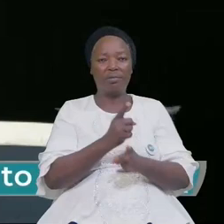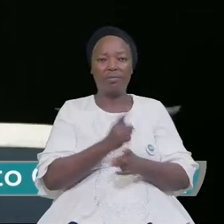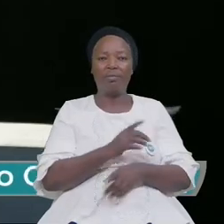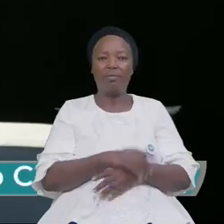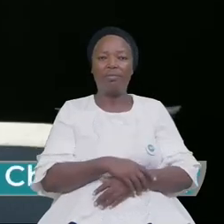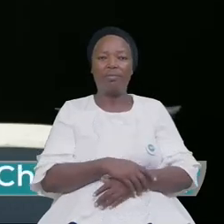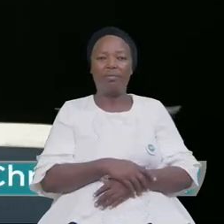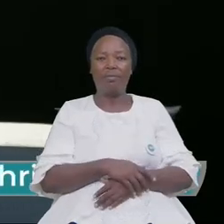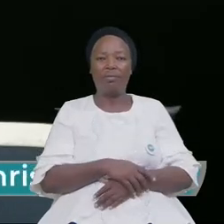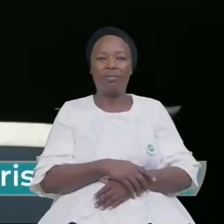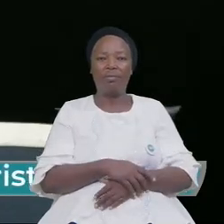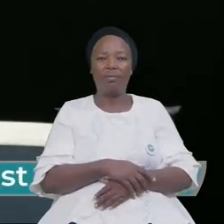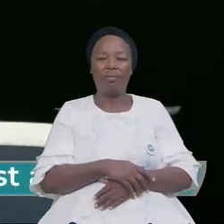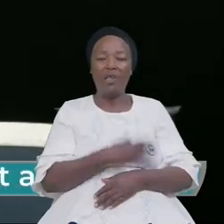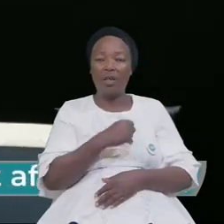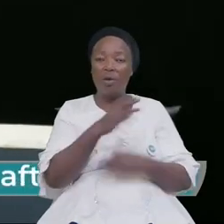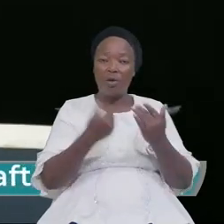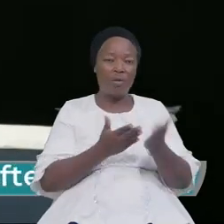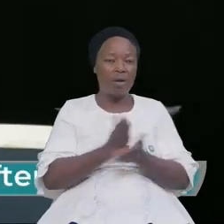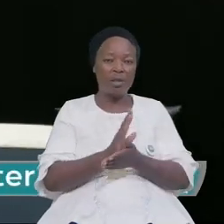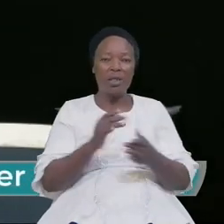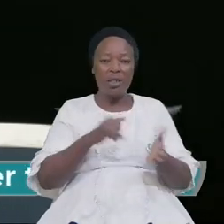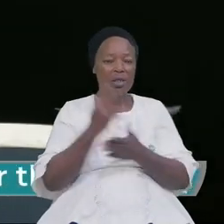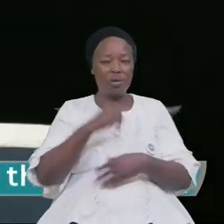Faisons tout possible